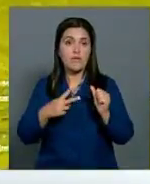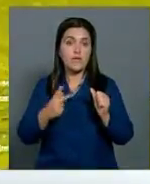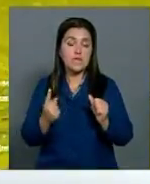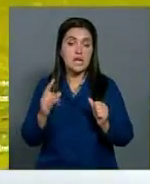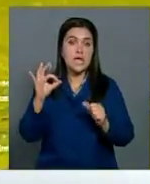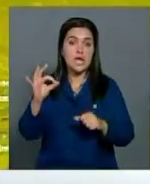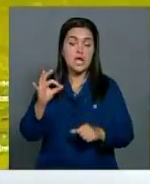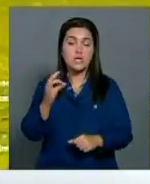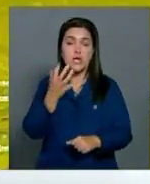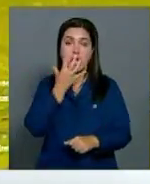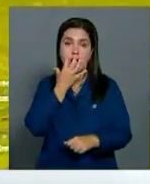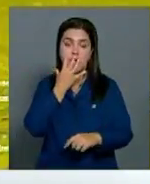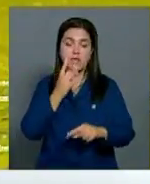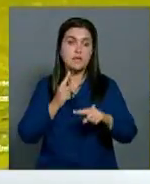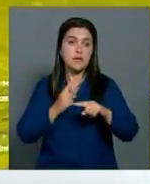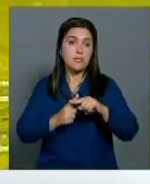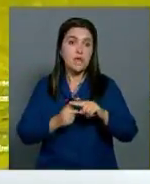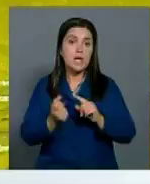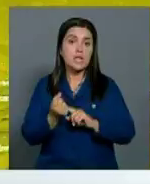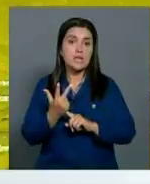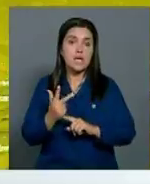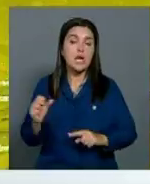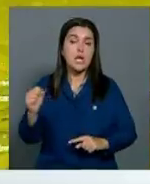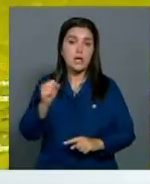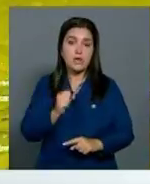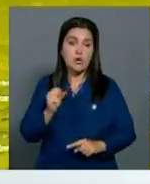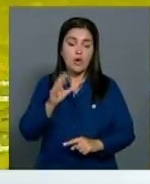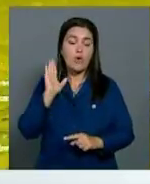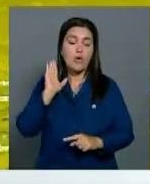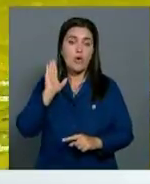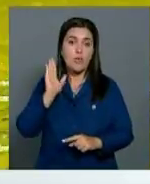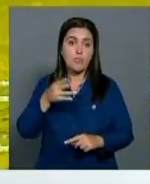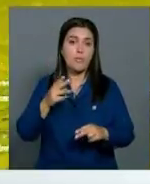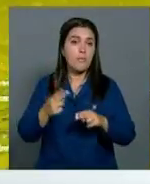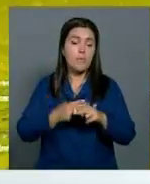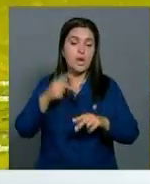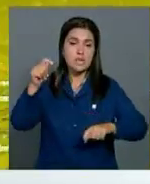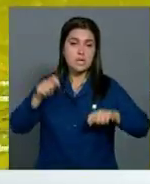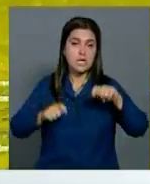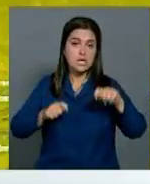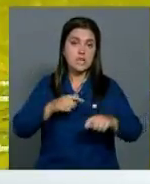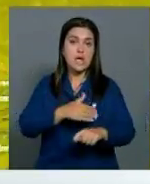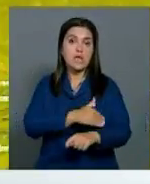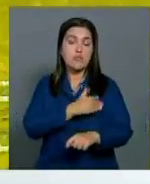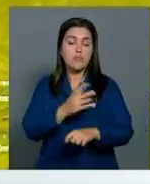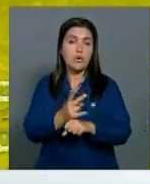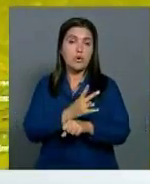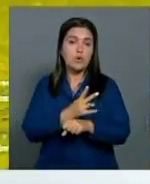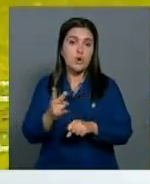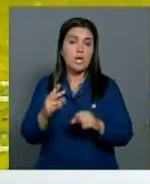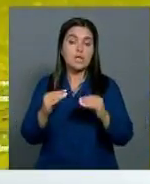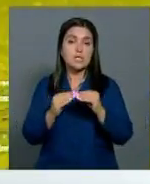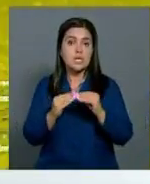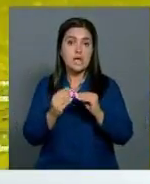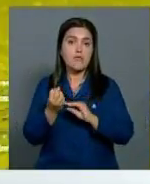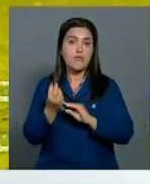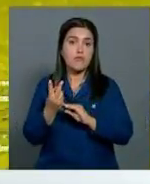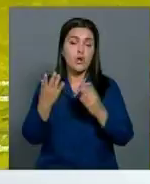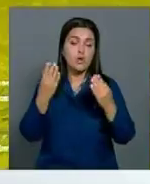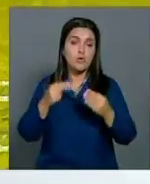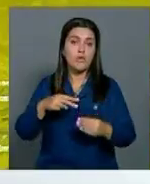градусов тепла. 13 августа переменная облачность, без осадков. Температура ночью 10-12,